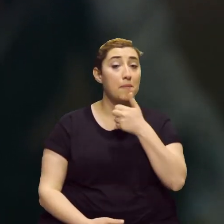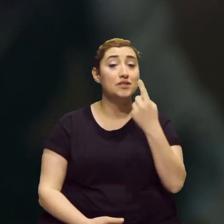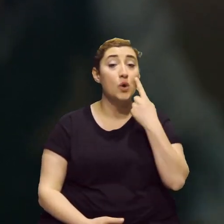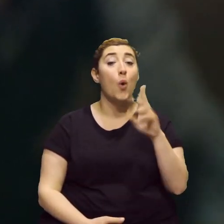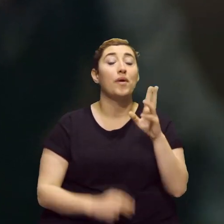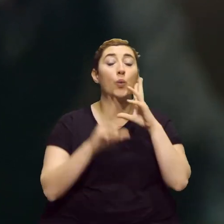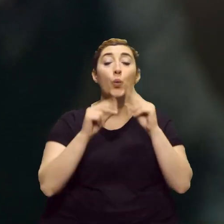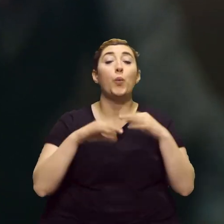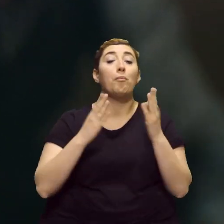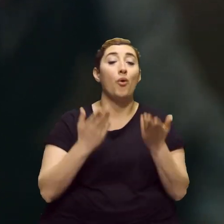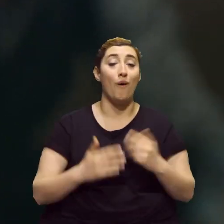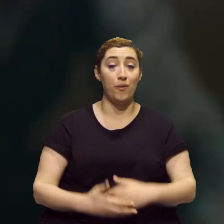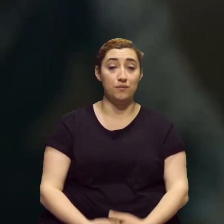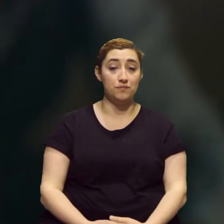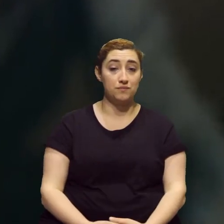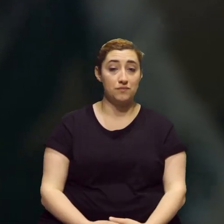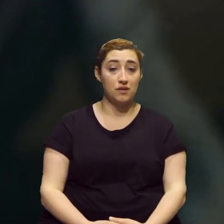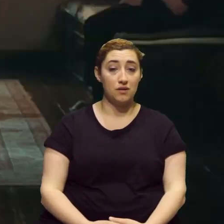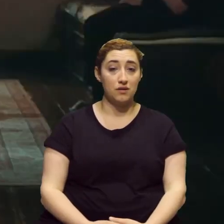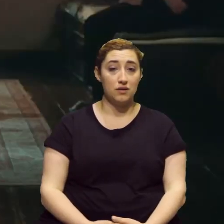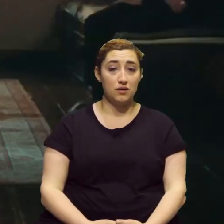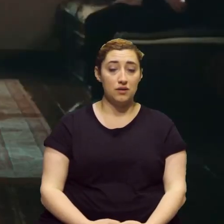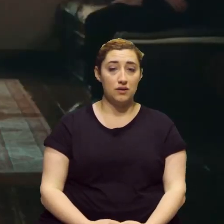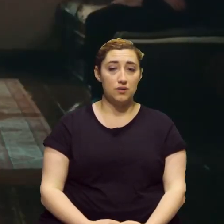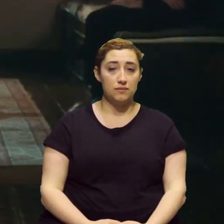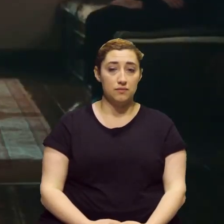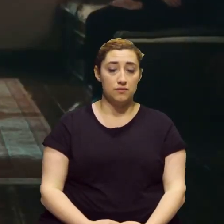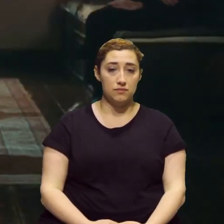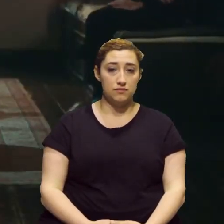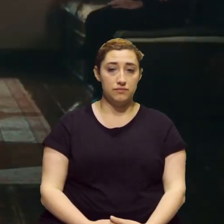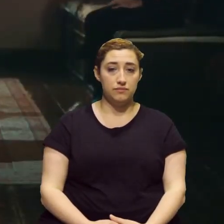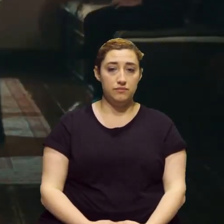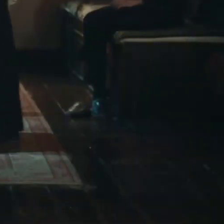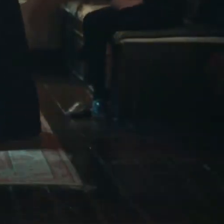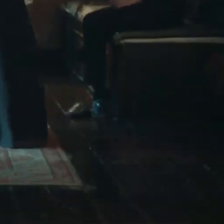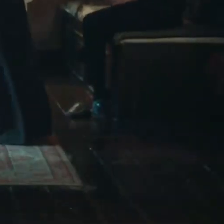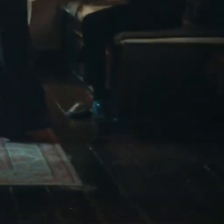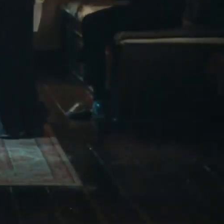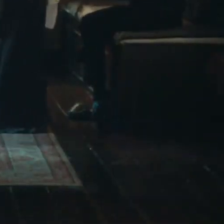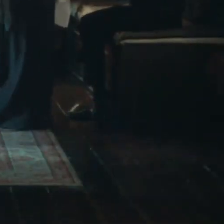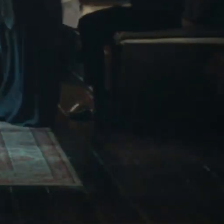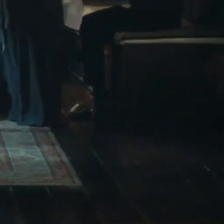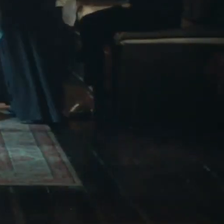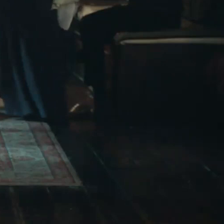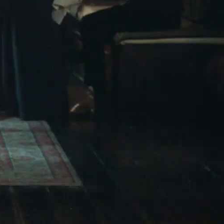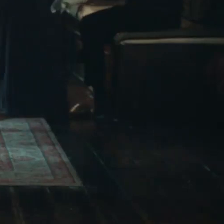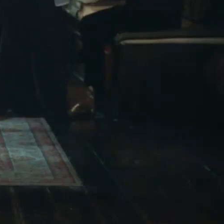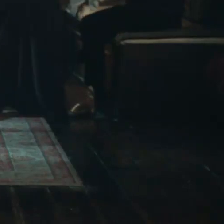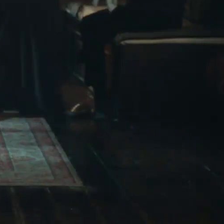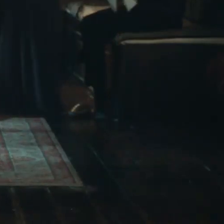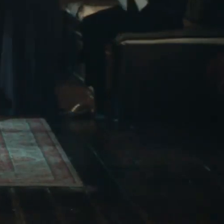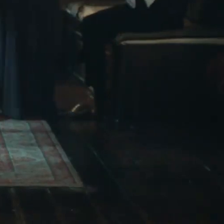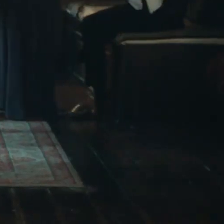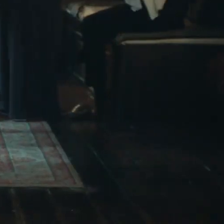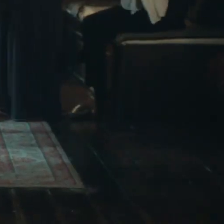Babasını görmeden uyumadı. Mustafa Gıyasettin'in burnunu sevdi. Divandaki annenin kucağına veriyor. Farah'la Mustafa diğer